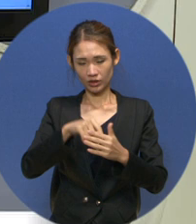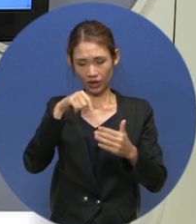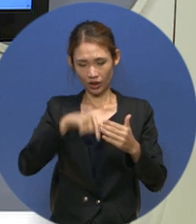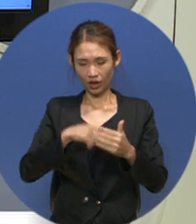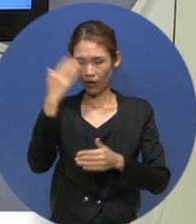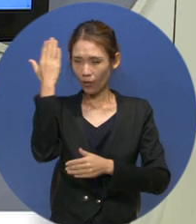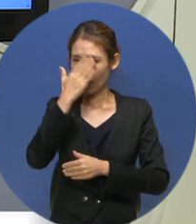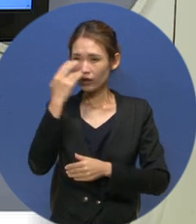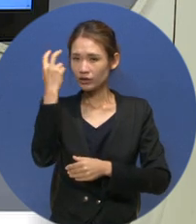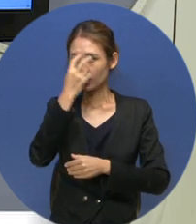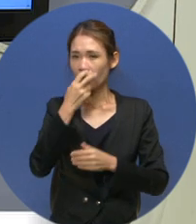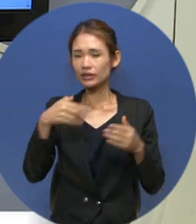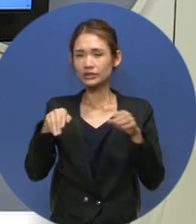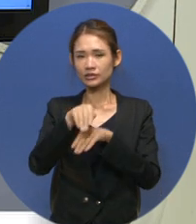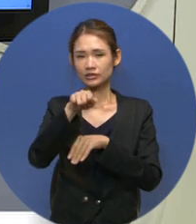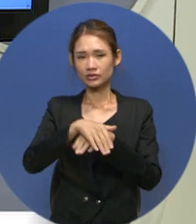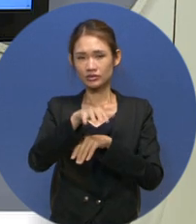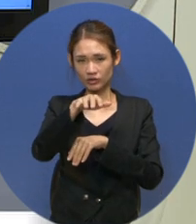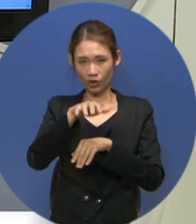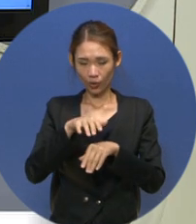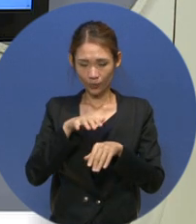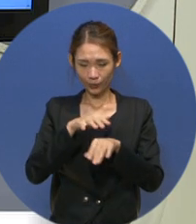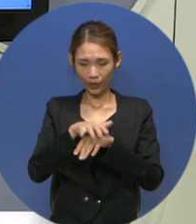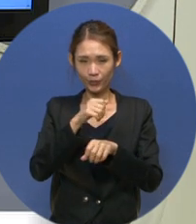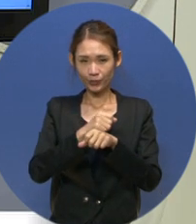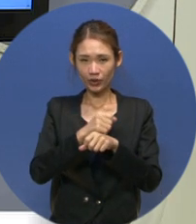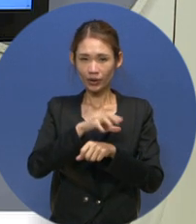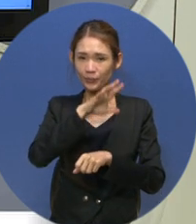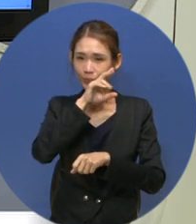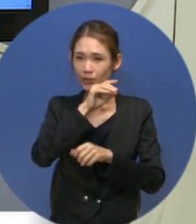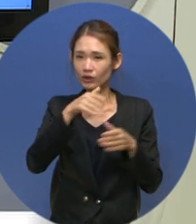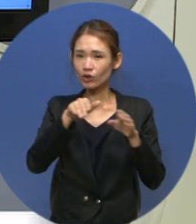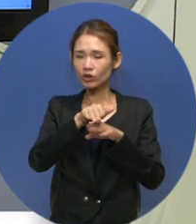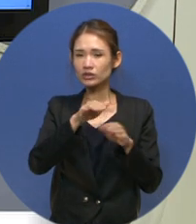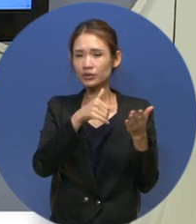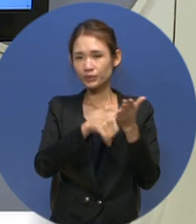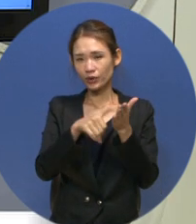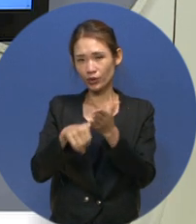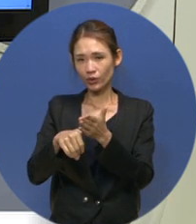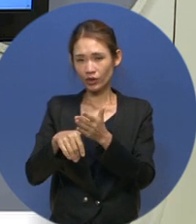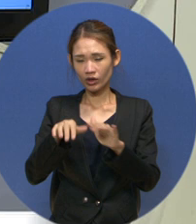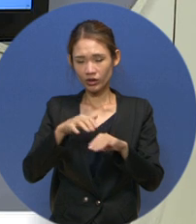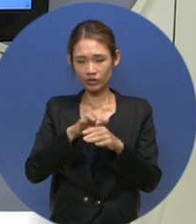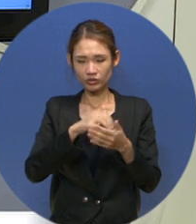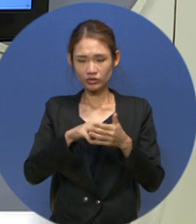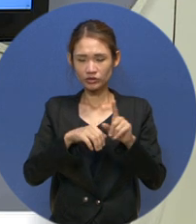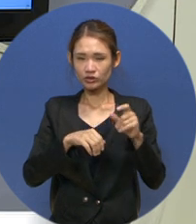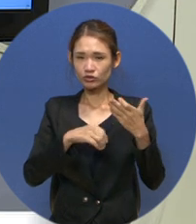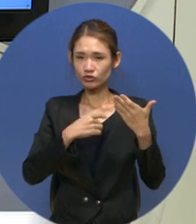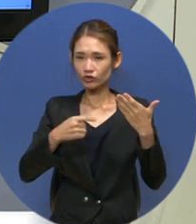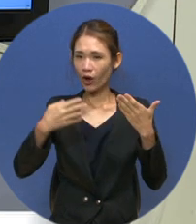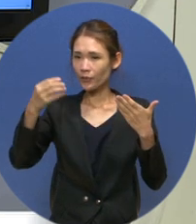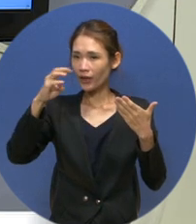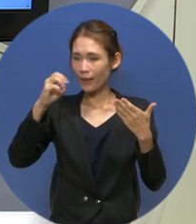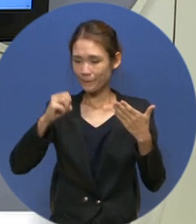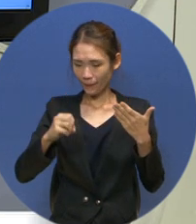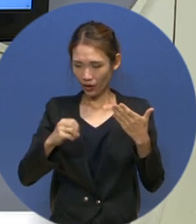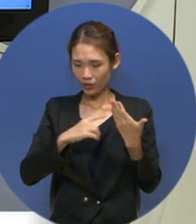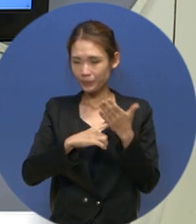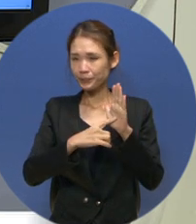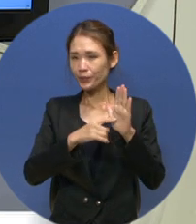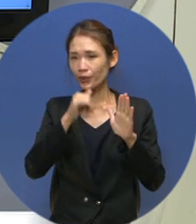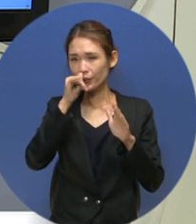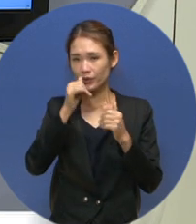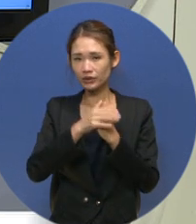점자 블로 점자 표지판 민원실 비치 용품 조치 율은 19.4% 로 나타나